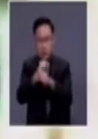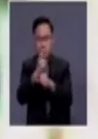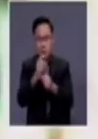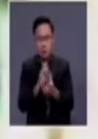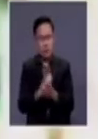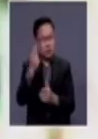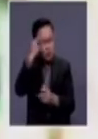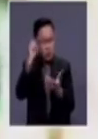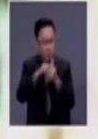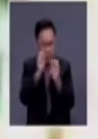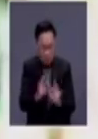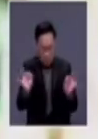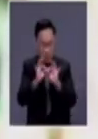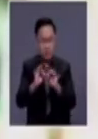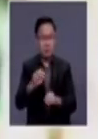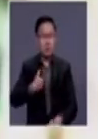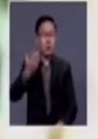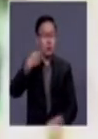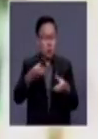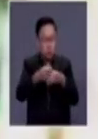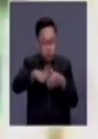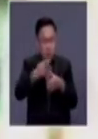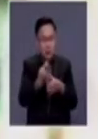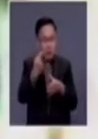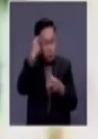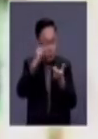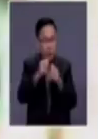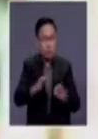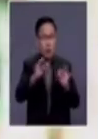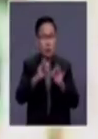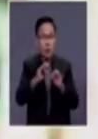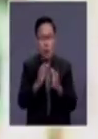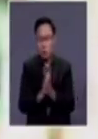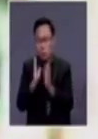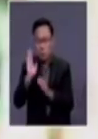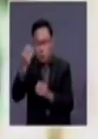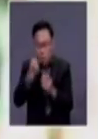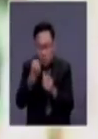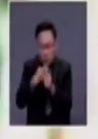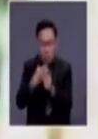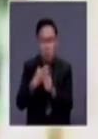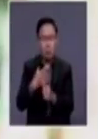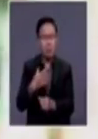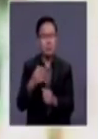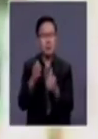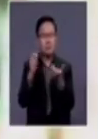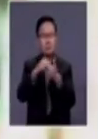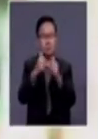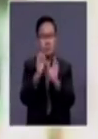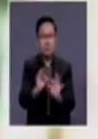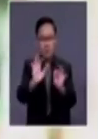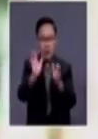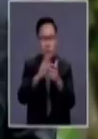ตอนแรกที่เราคิดว่าเป็นเรื่องที่ใหญ ่ ตอนนี้ก็เป็นเรื่องที่เล็กลงนะคะเพราะว่าเรามีหลายภาคส่วนมาช่วยเหลือที่โร